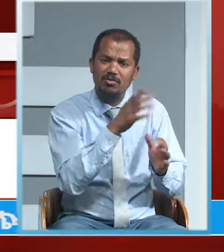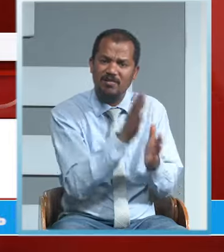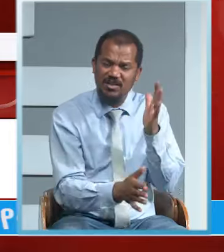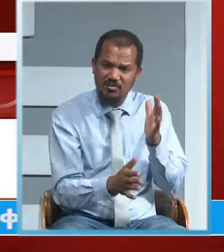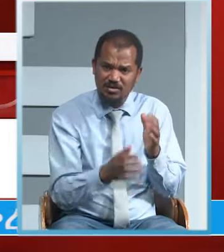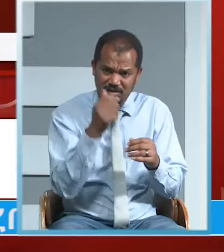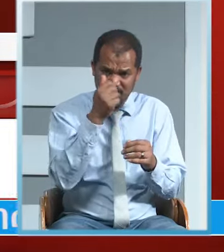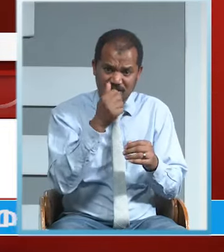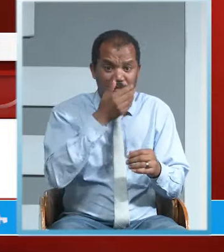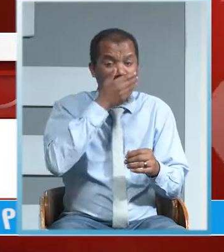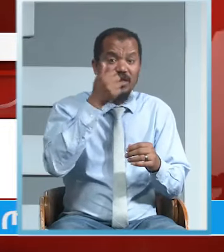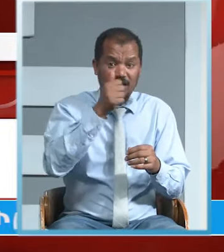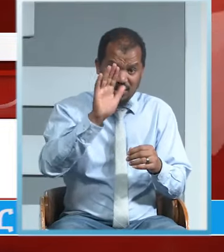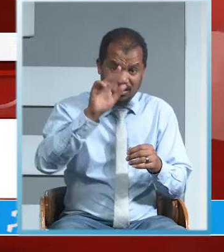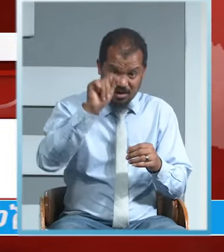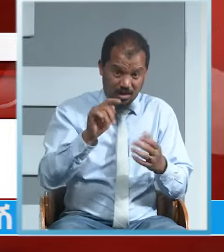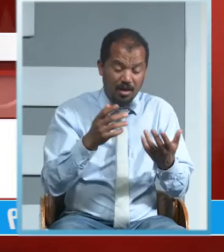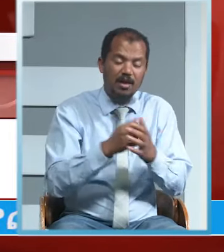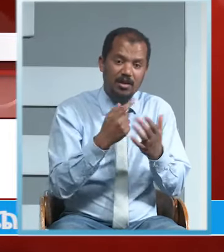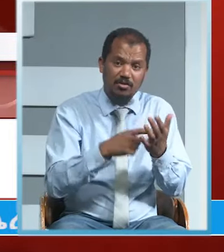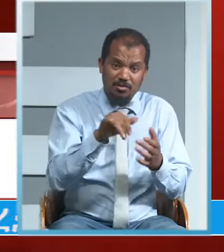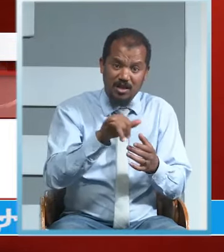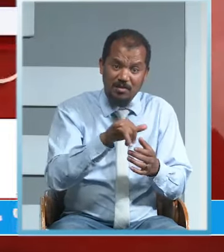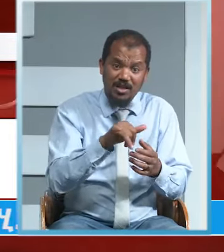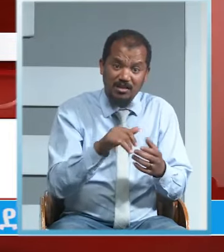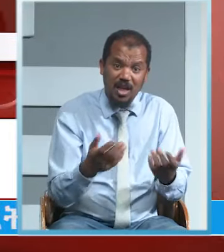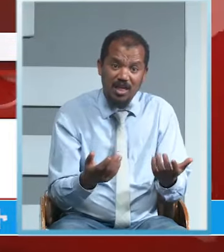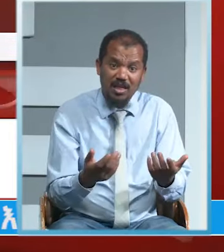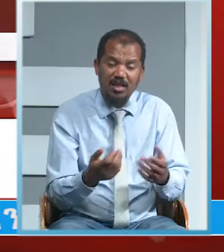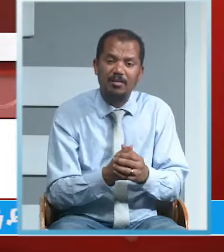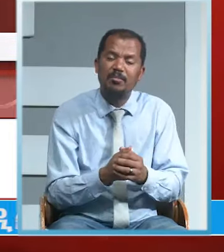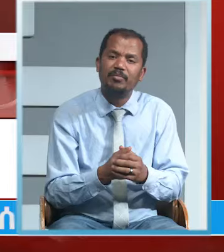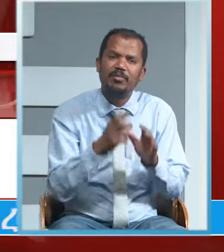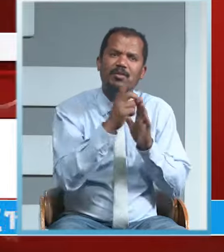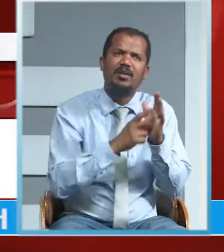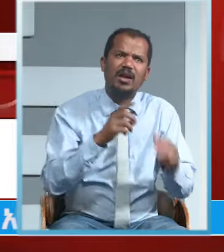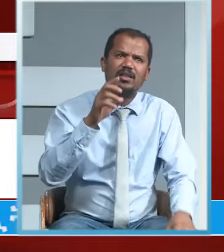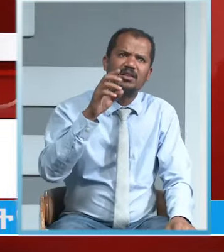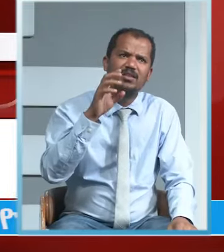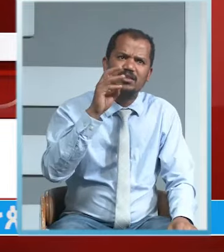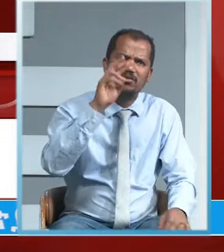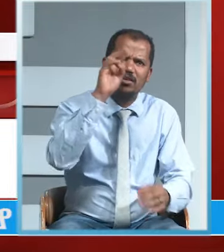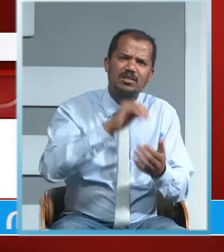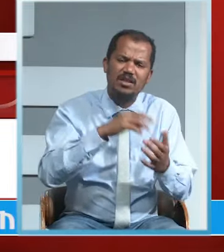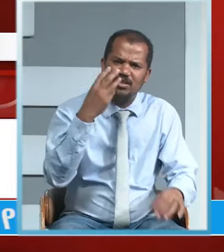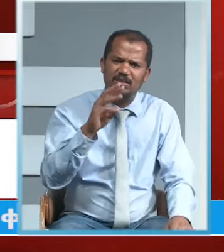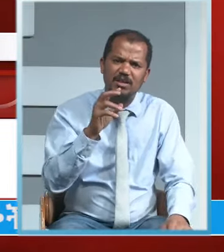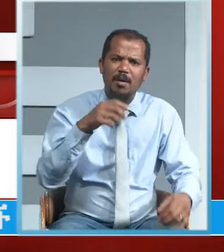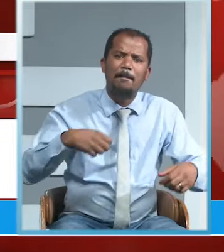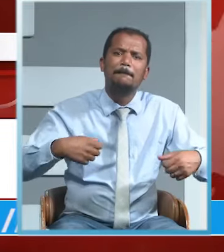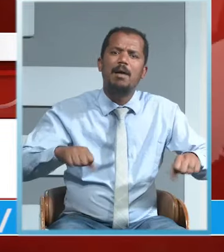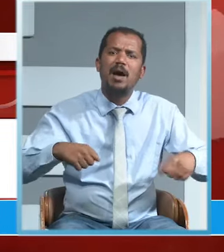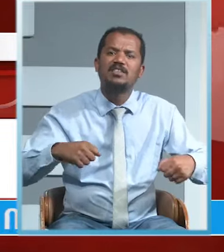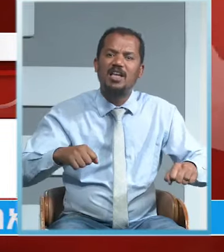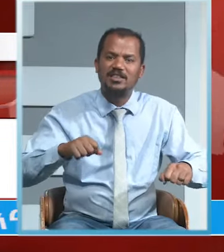ነው። እንደዚሁም ደግሞ በተመሳሳይ እንግዲህ የካቲት 6/2016 ላይም በባጃጅ ወይም በሶስት